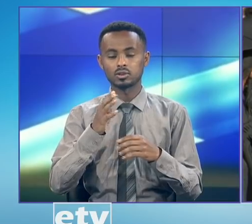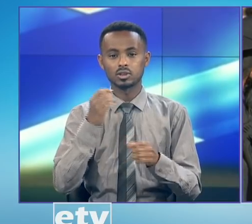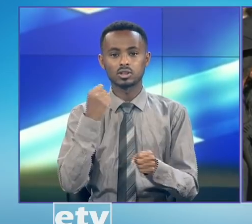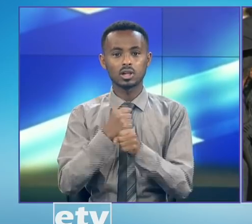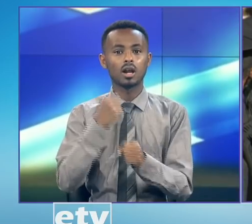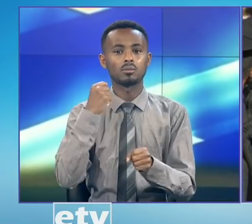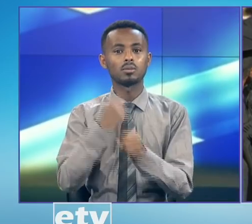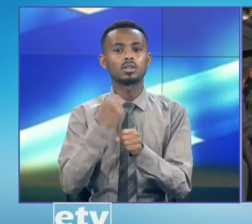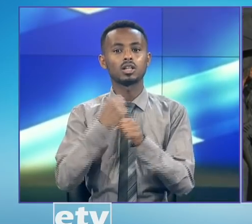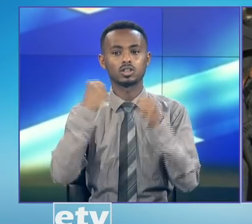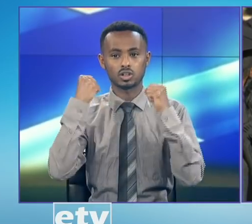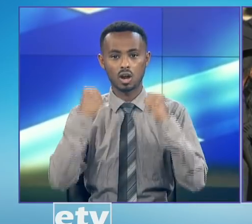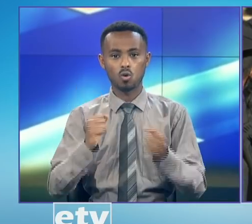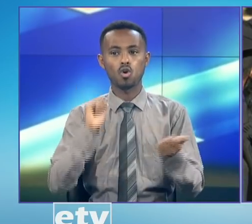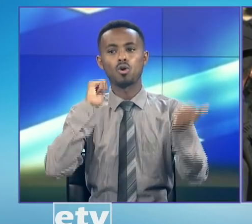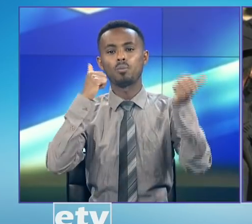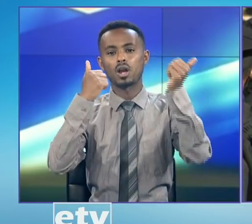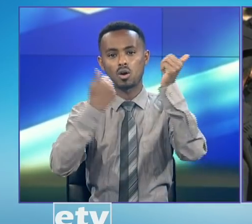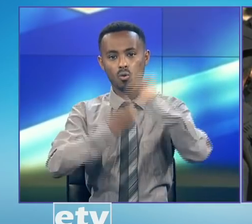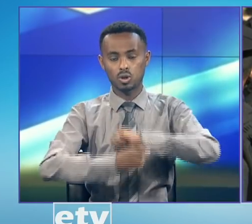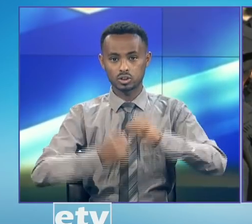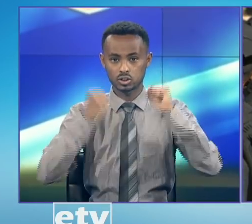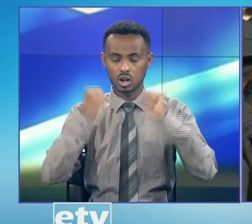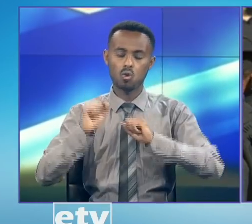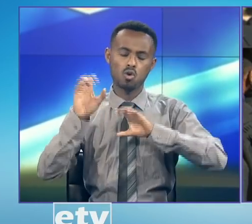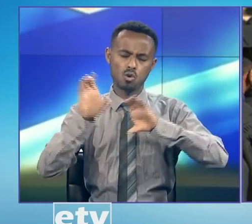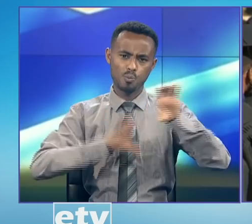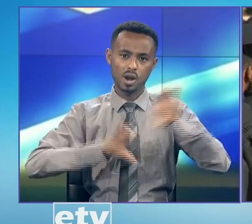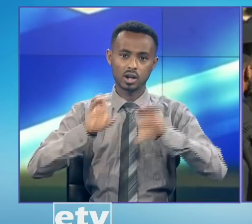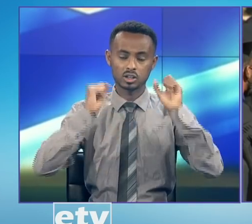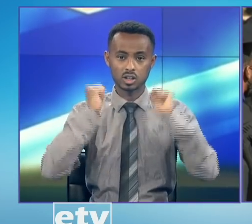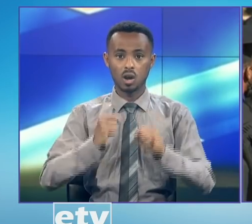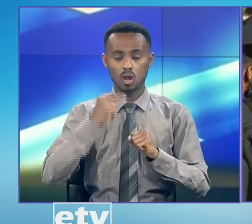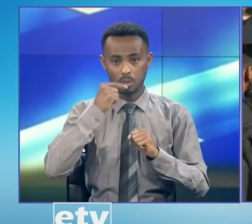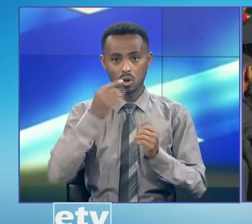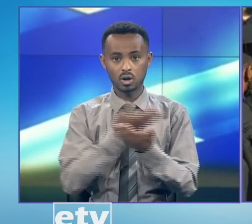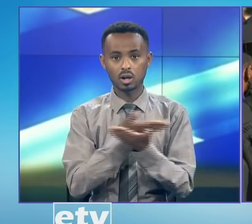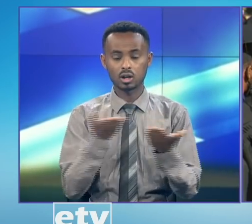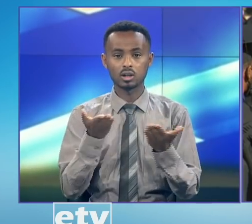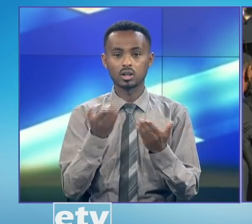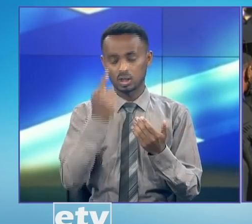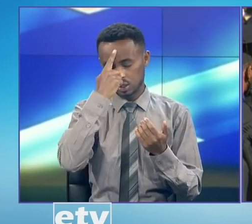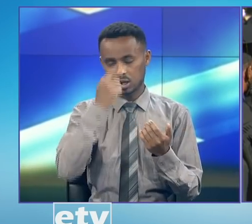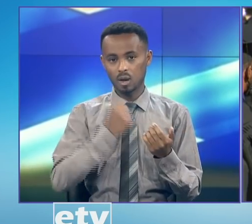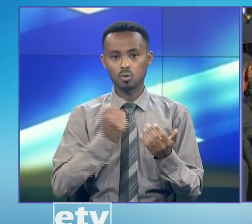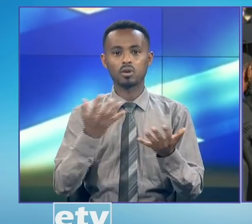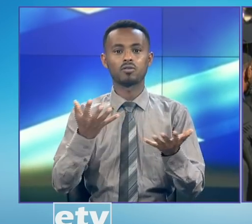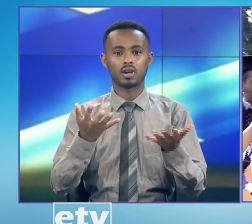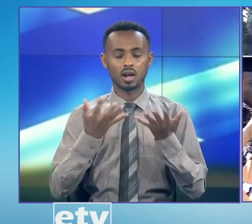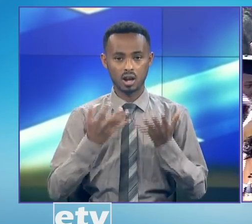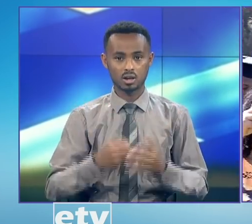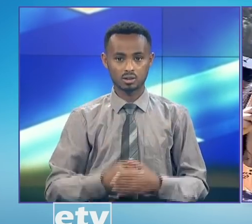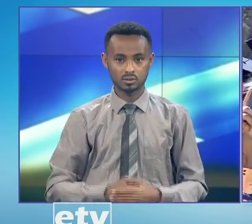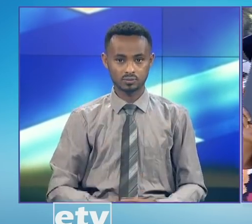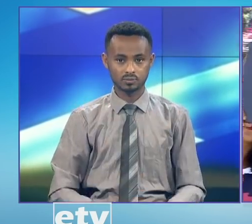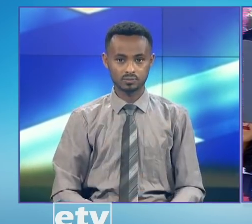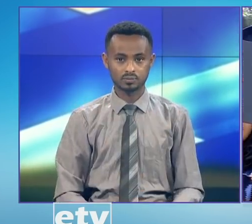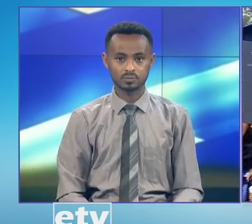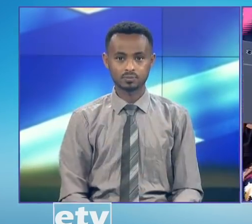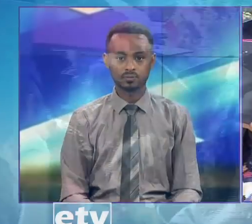ስራ መስራት ይችላሉ መለወጥ ይችላሉ ማድረግ ይችላሉ የሚለውን ነገር እንዲያምኑልን እንፈልጋለን።